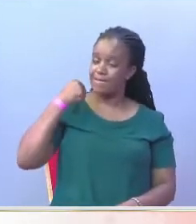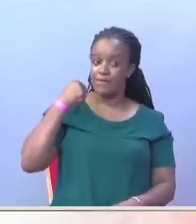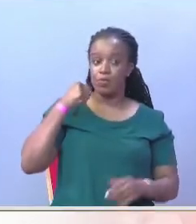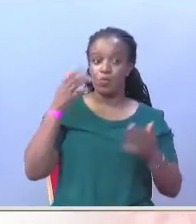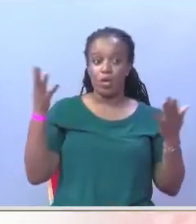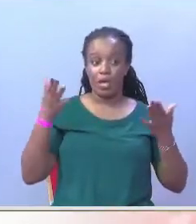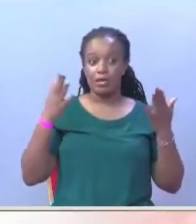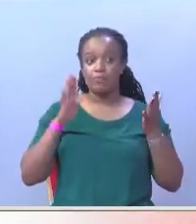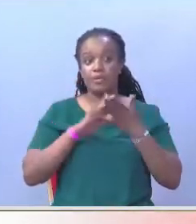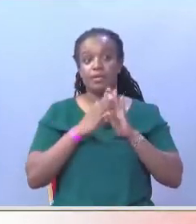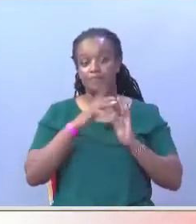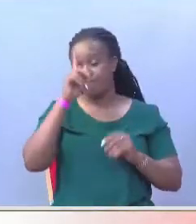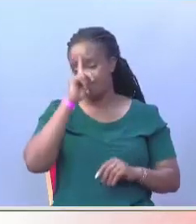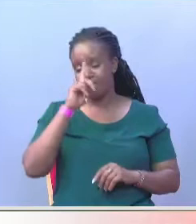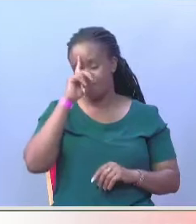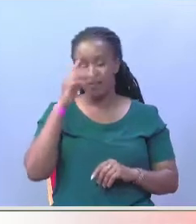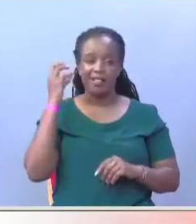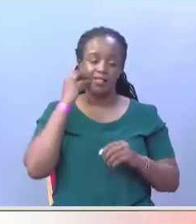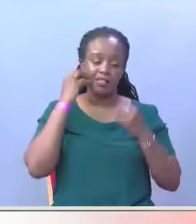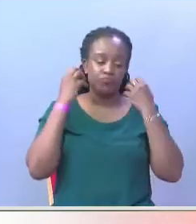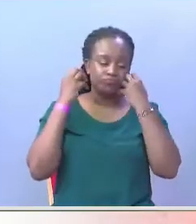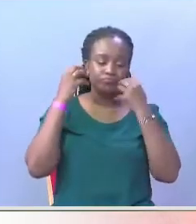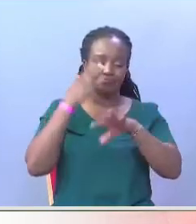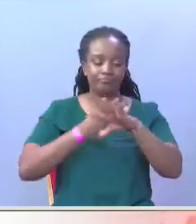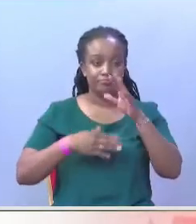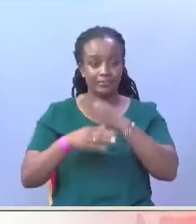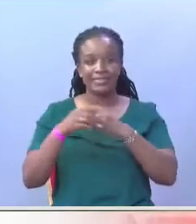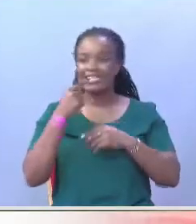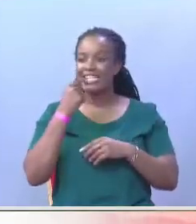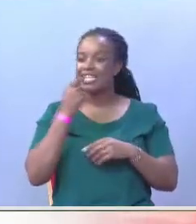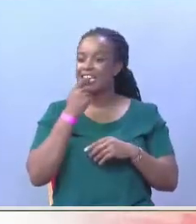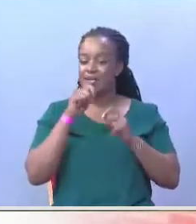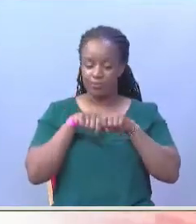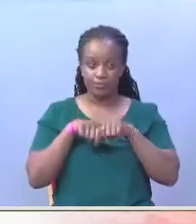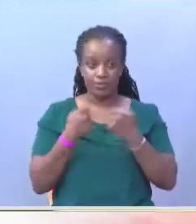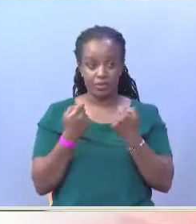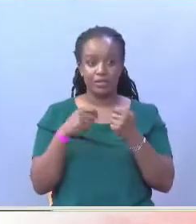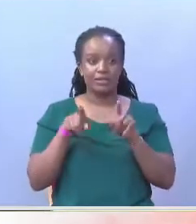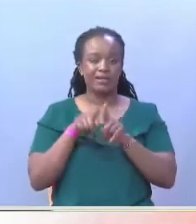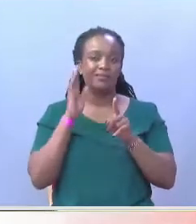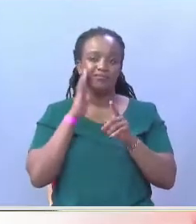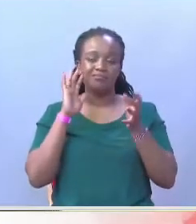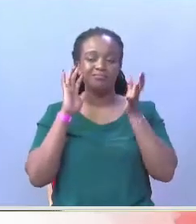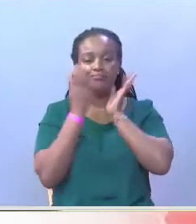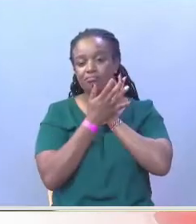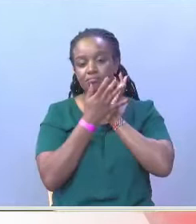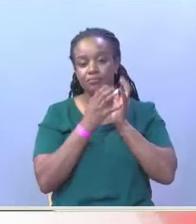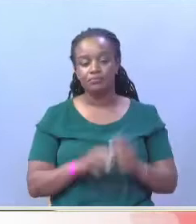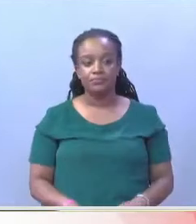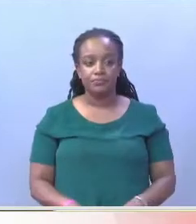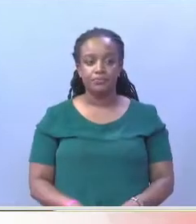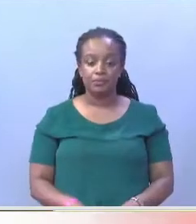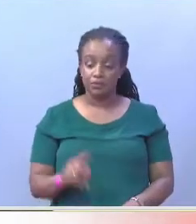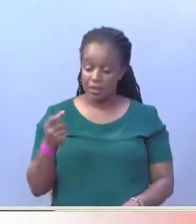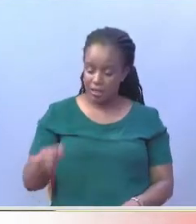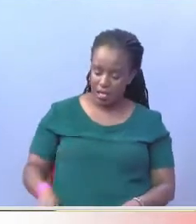sustained serious injuries on the face, with two of his teeth broken and a dislocated jaw. Kichapo ikazidi sana hadi akatoa bunduki